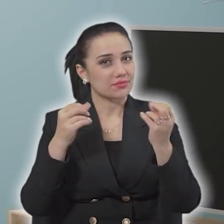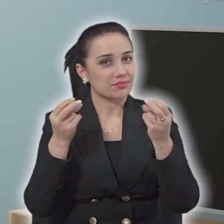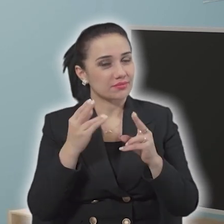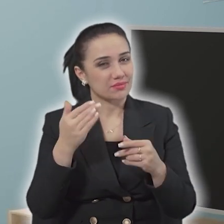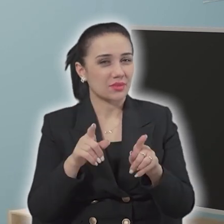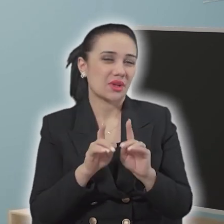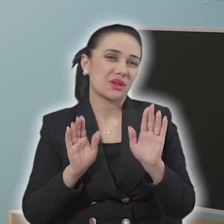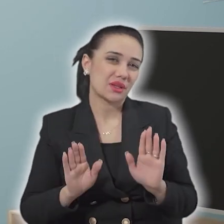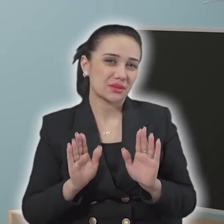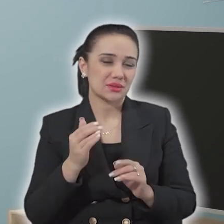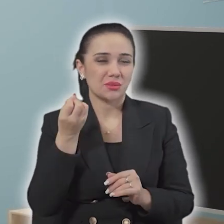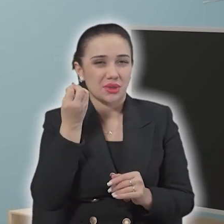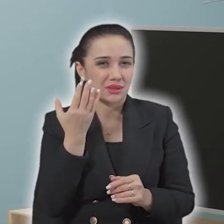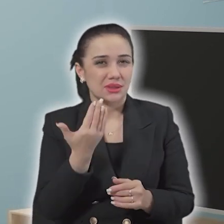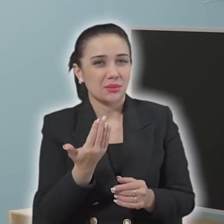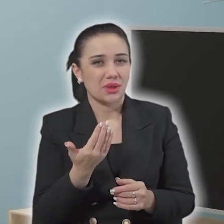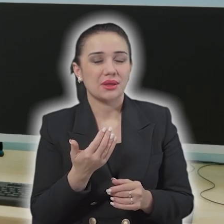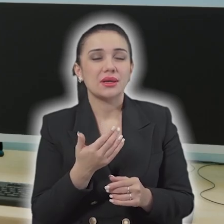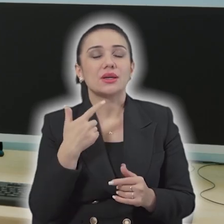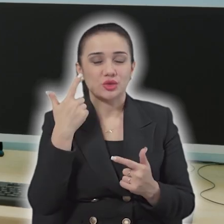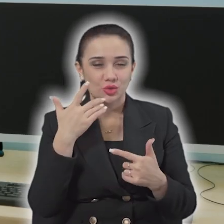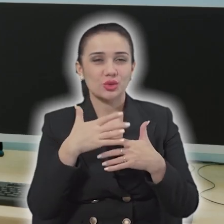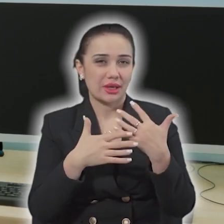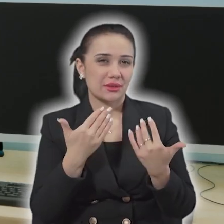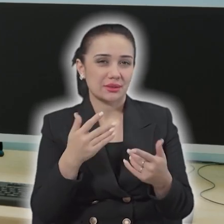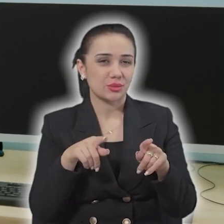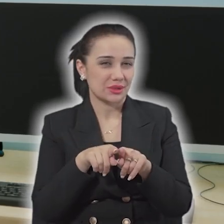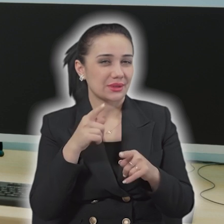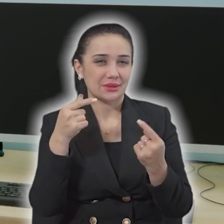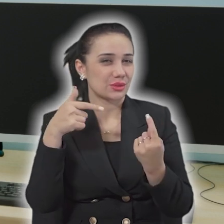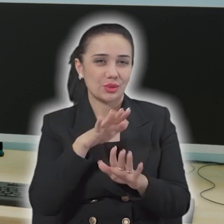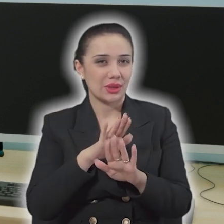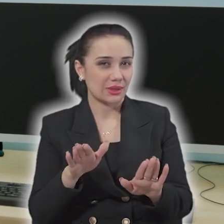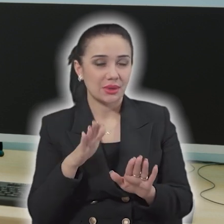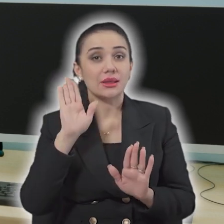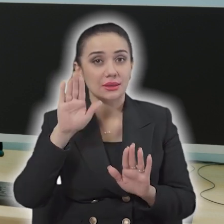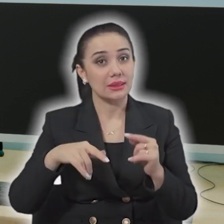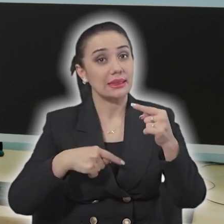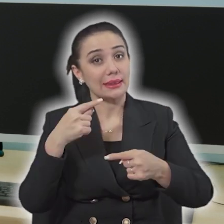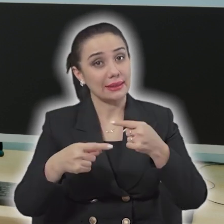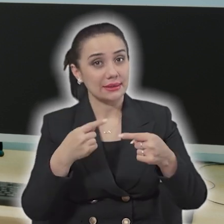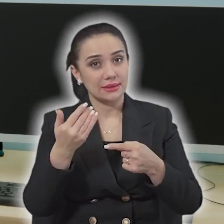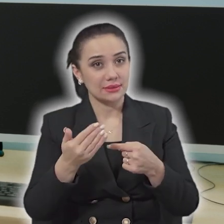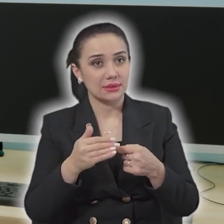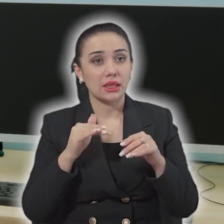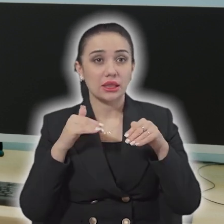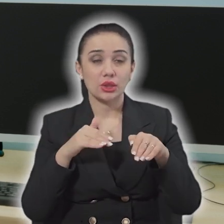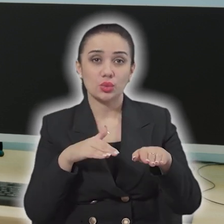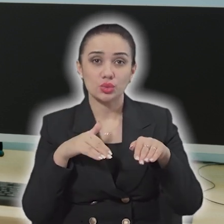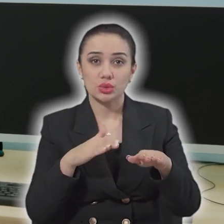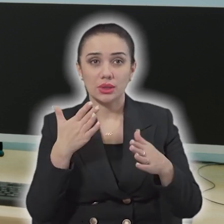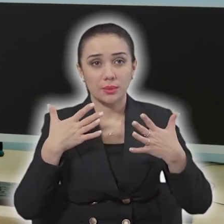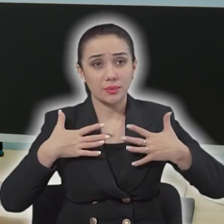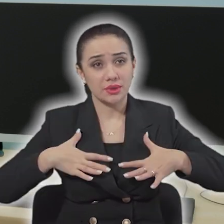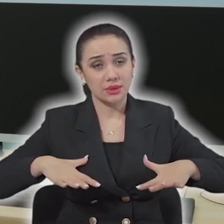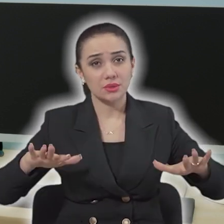egalar. Lekin, bilasanmi? Ha, tushunarli. Bunisi ham to'g'ri kelmadi. Keyingisi.